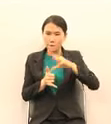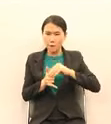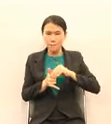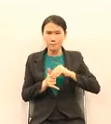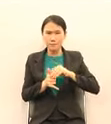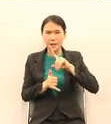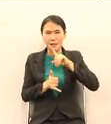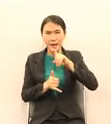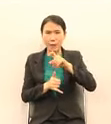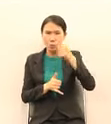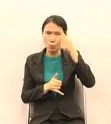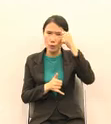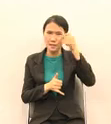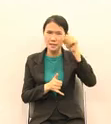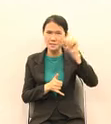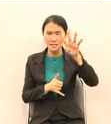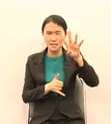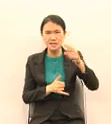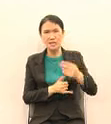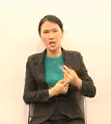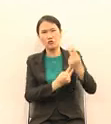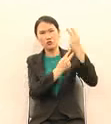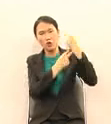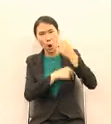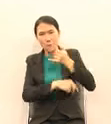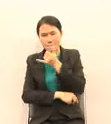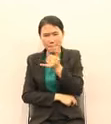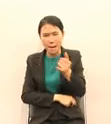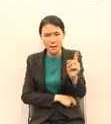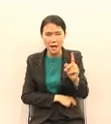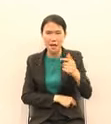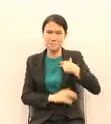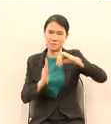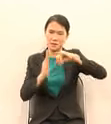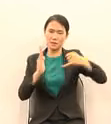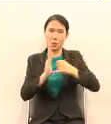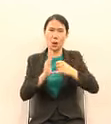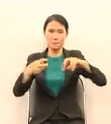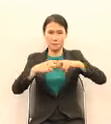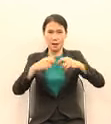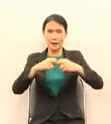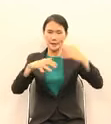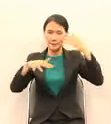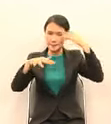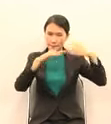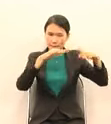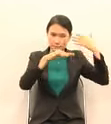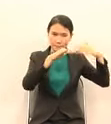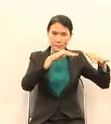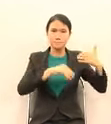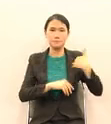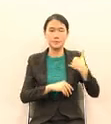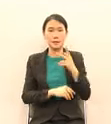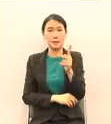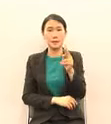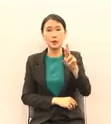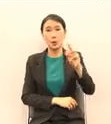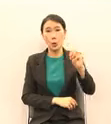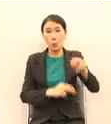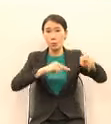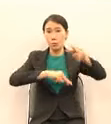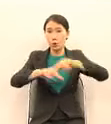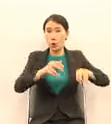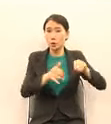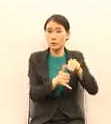ที่เสี่ยงอะไรอย่างเงี้ยค่ะแต่ละจังหวัดจะมีปัญหาเรื่องการสื่อสารกับประชาชนในพื้นที่อยู่อะค่ะทางนี้ทางกรมควบคุมโรคหรือว่าทางกระทรวงจะมี